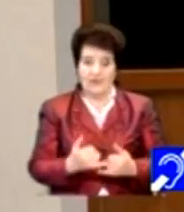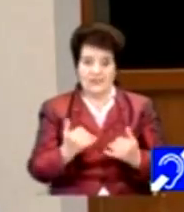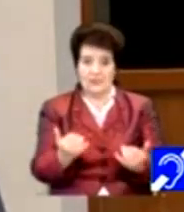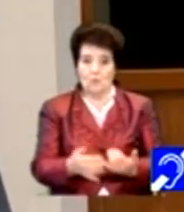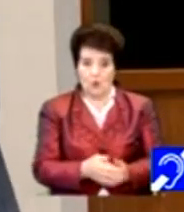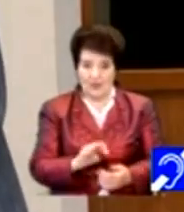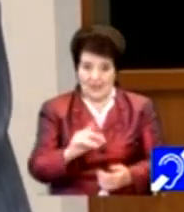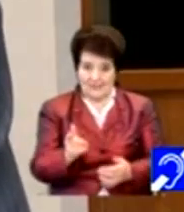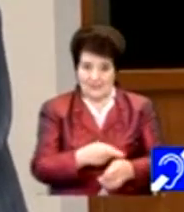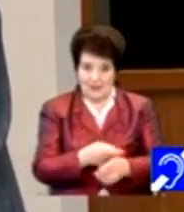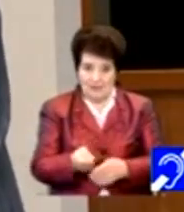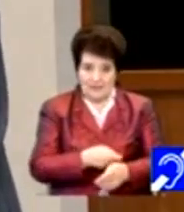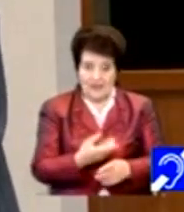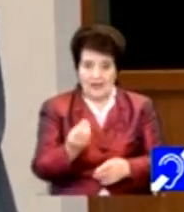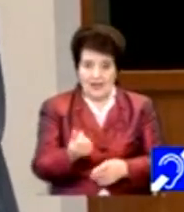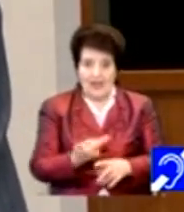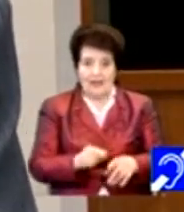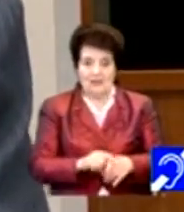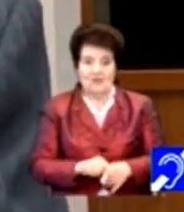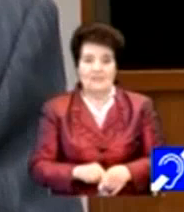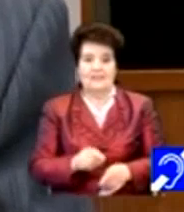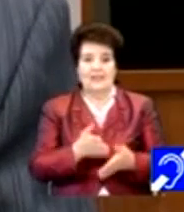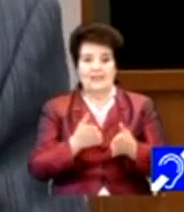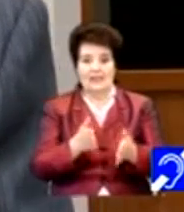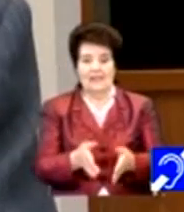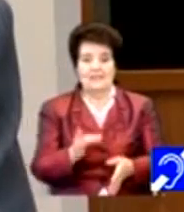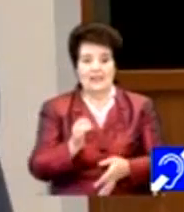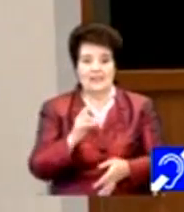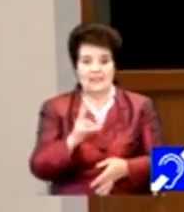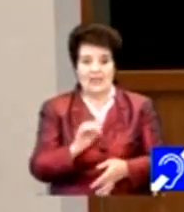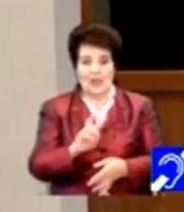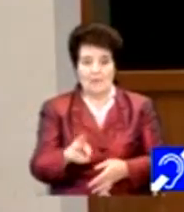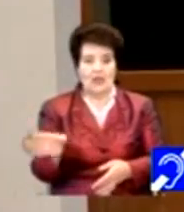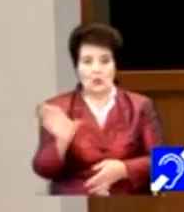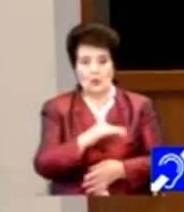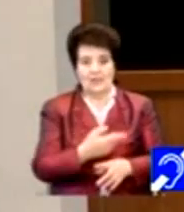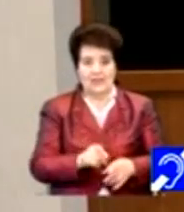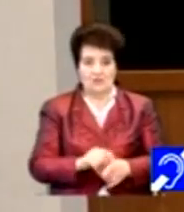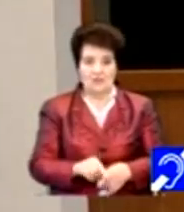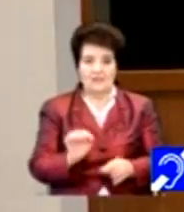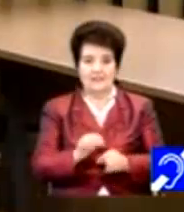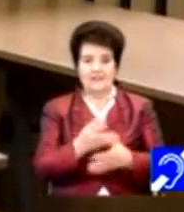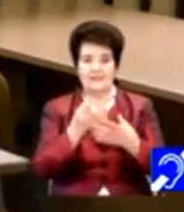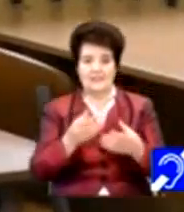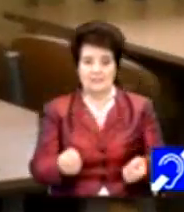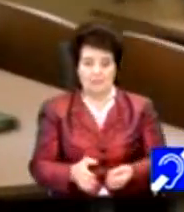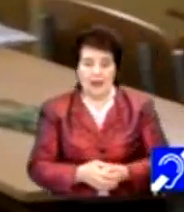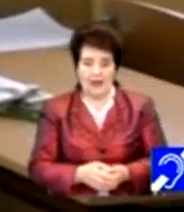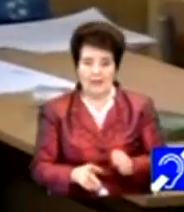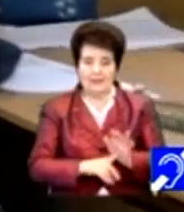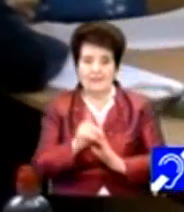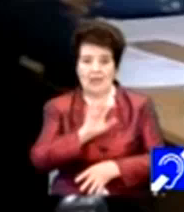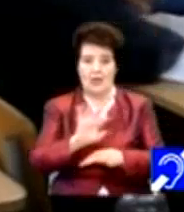stimulați material în această direcție, riscăm ca toate acestea să dispară. De la